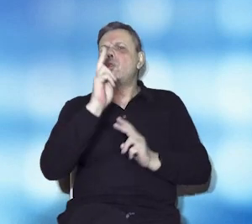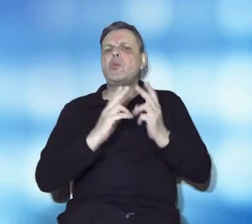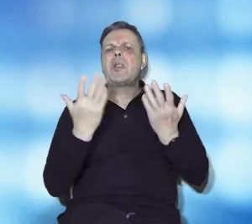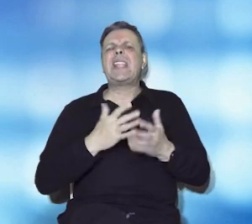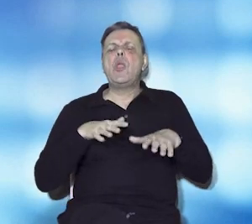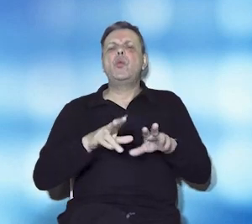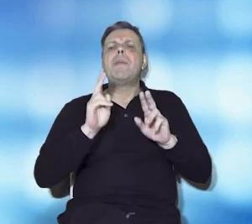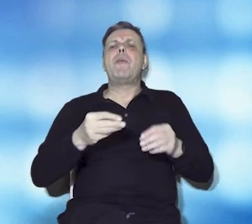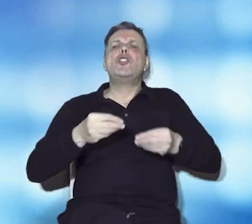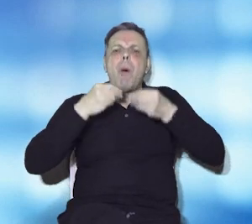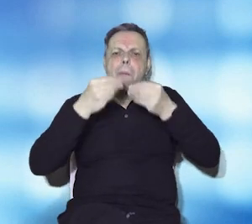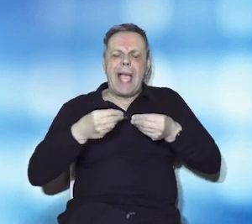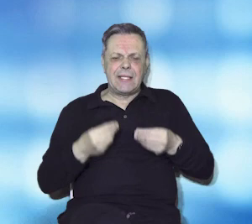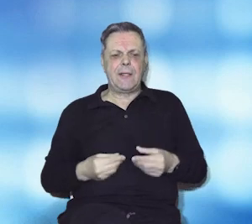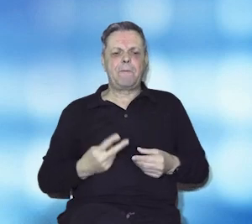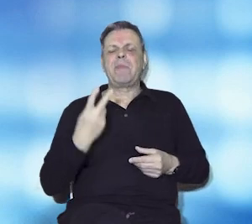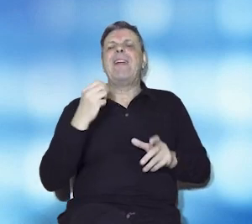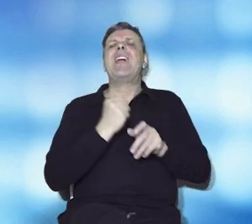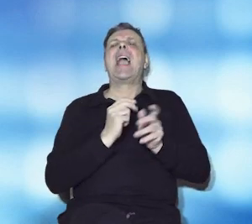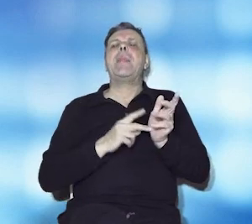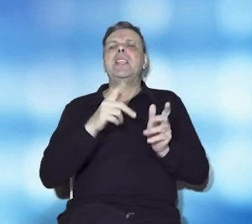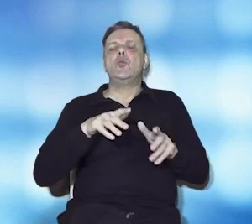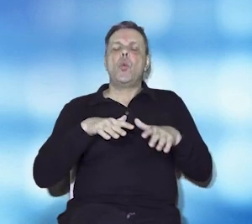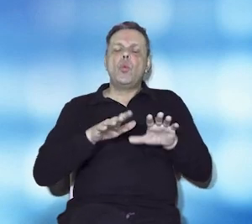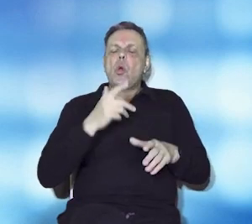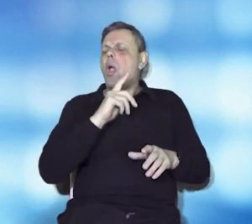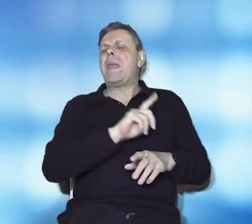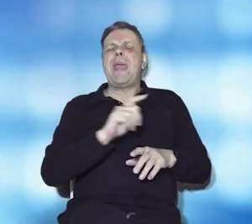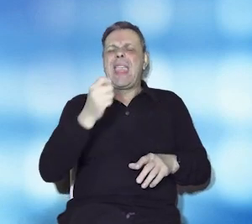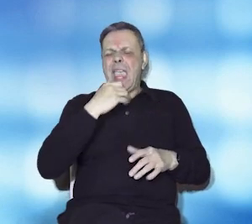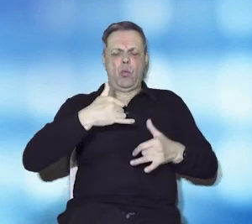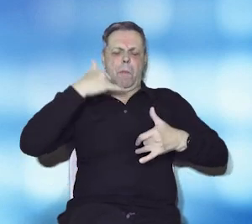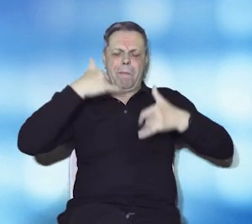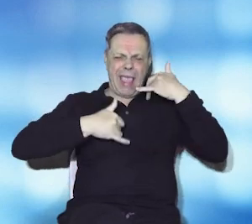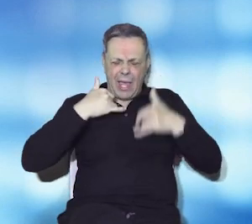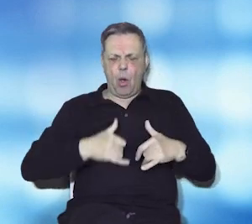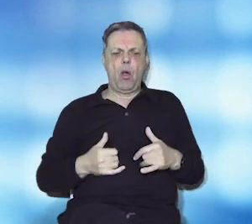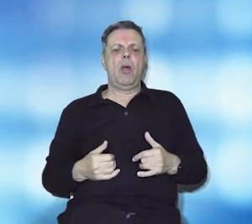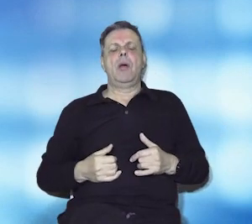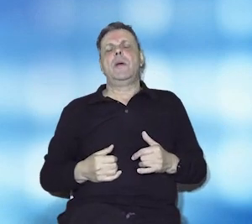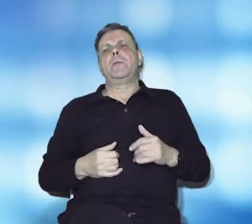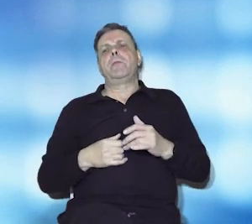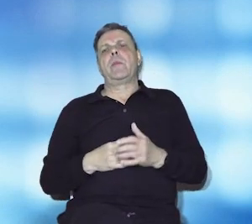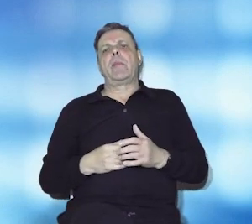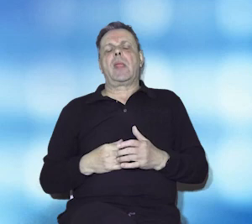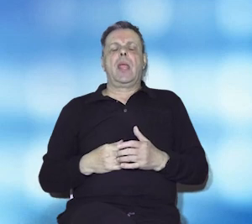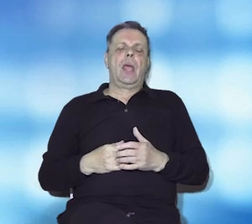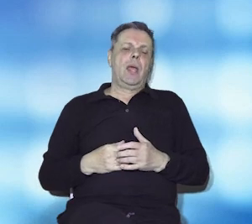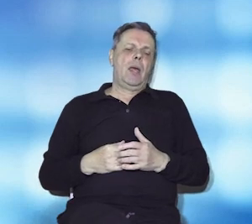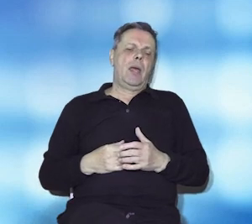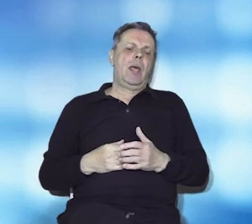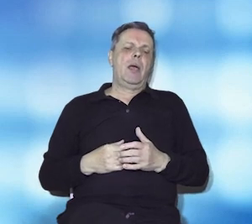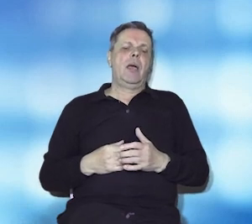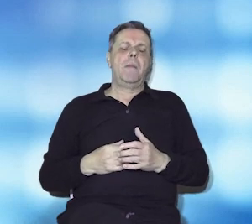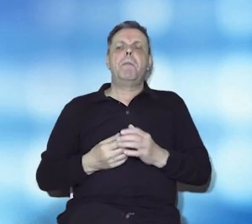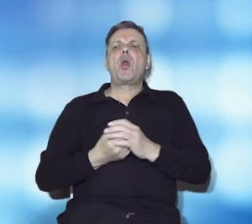možemo objasniti. Znači, vegani su ljudi koji ne konzumiraju mliječne proizvode, odnosno proizvode, ne samo mliječne proizvode, proizvode